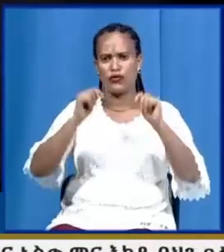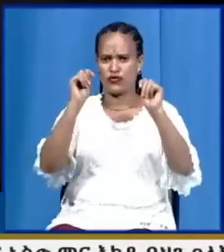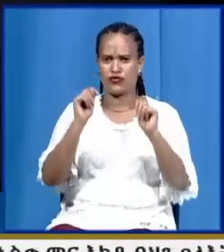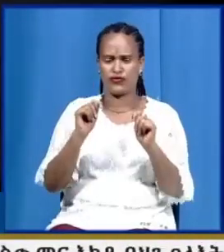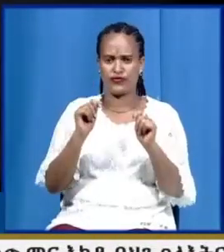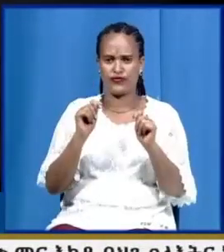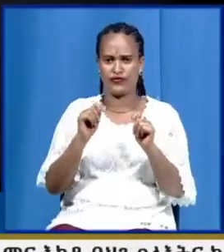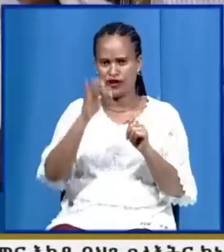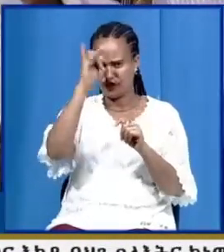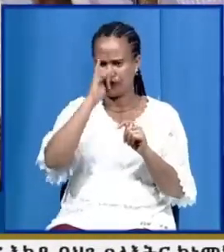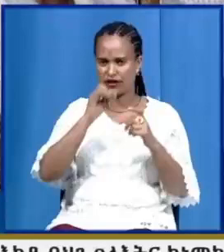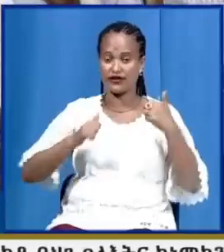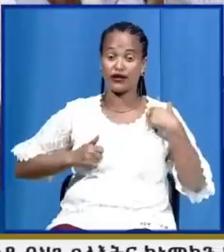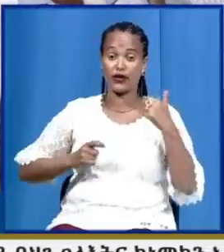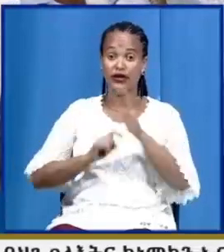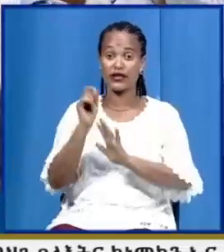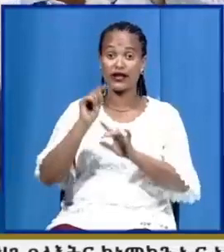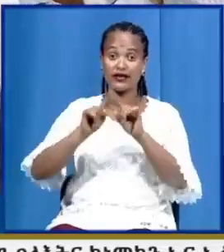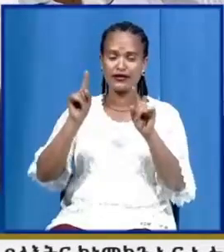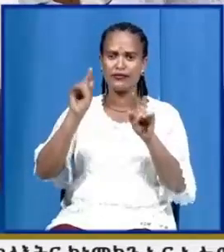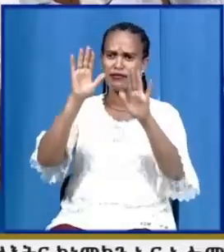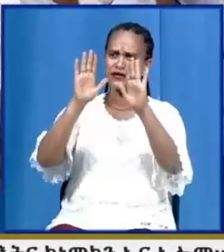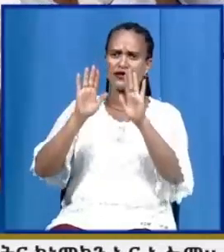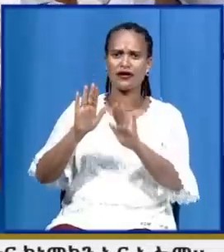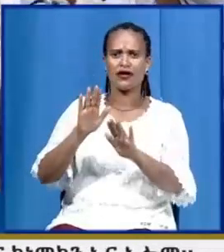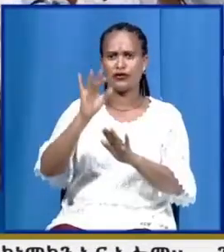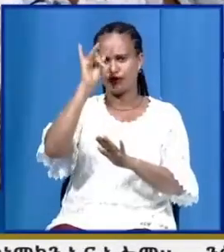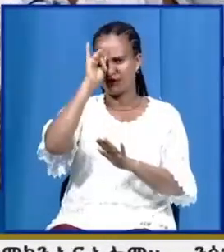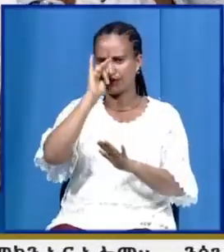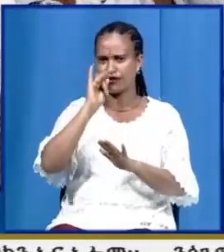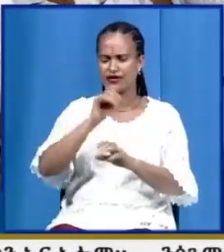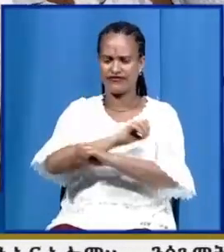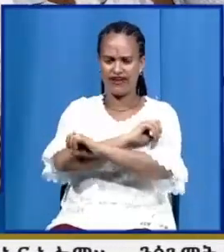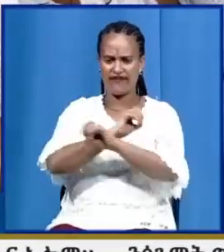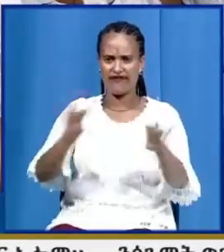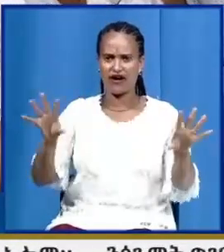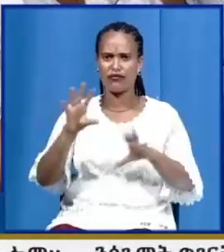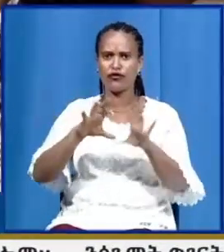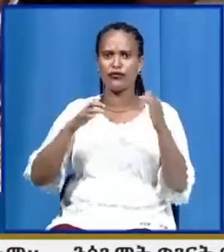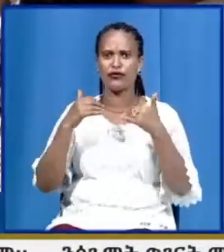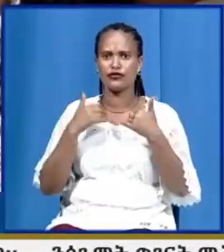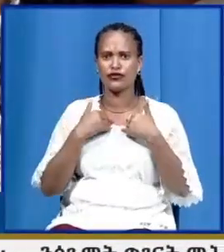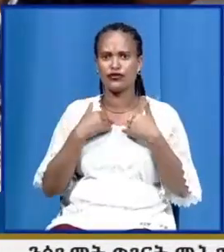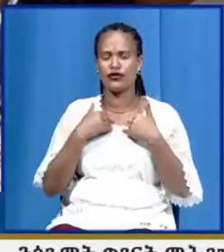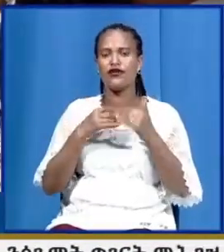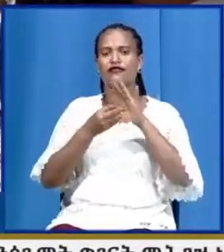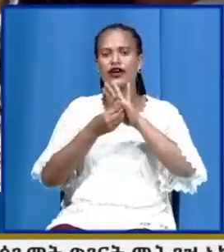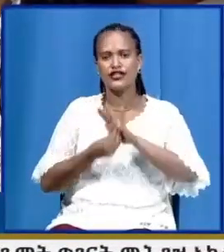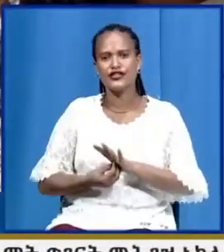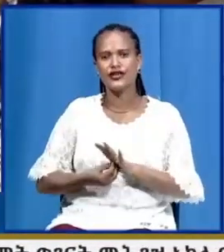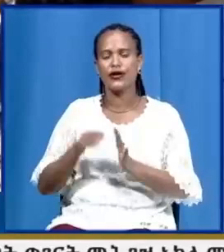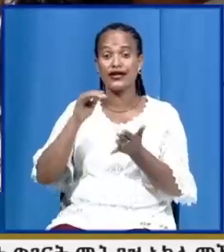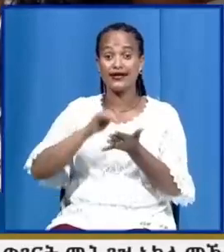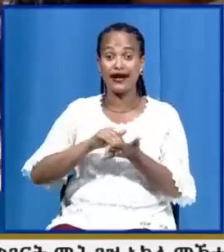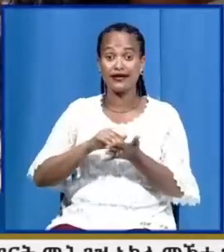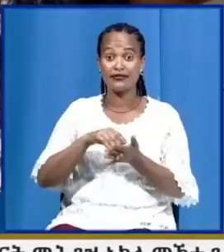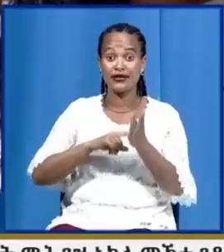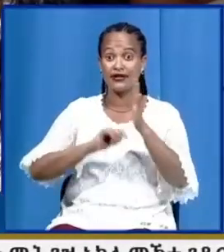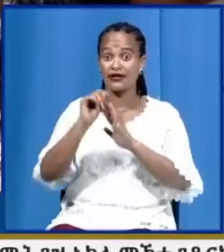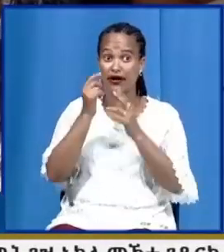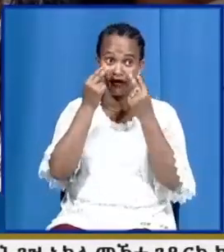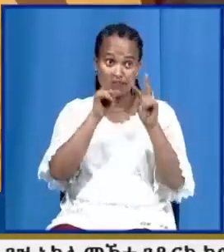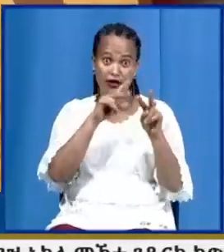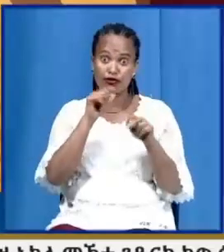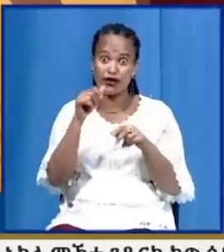እንተበሉ ጀግና ሰራዊት ትግራይ ግን ብመስተንክራዊ ጀግንነት ፋሕፋሕ የብሎም ከም ዘሎን ፋሽስታውያን ዳግም ንትግራይ ቋሕ